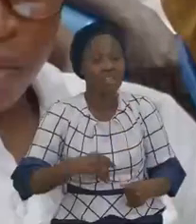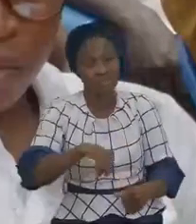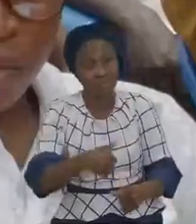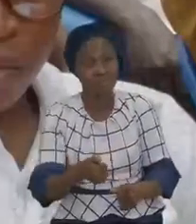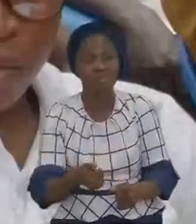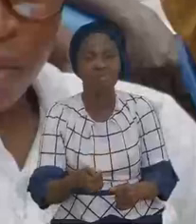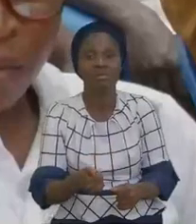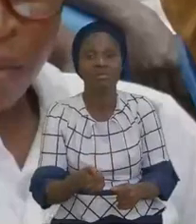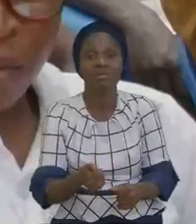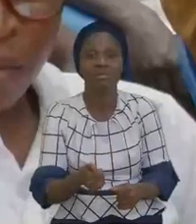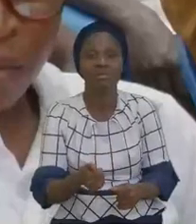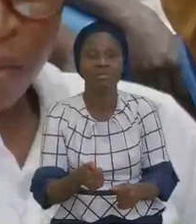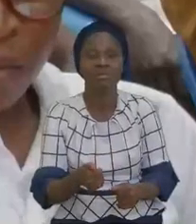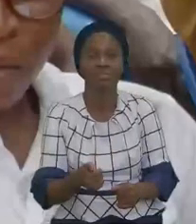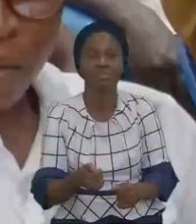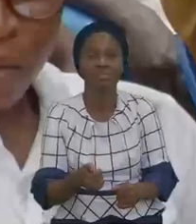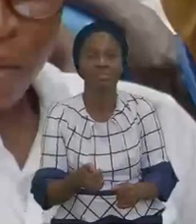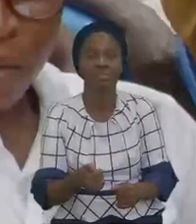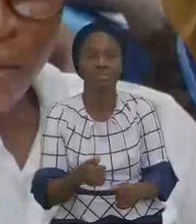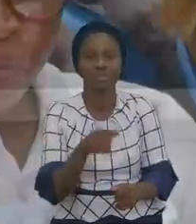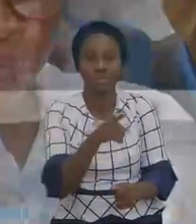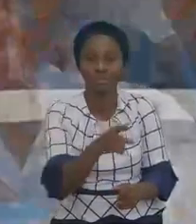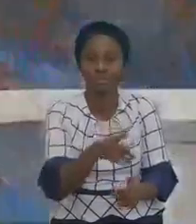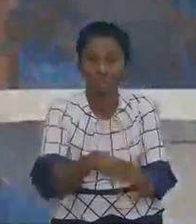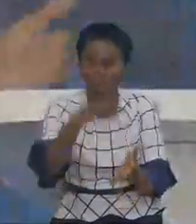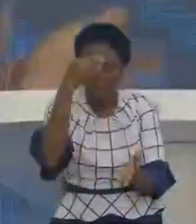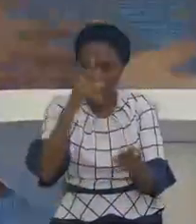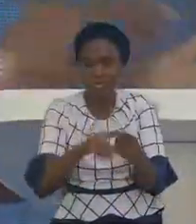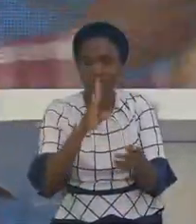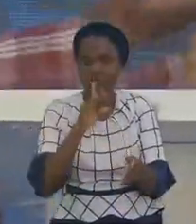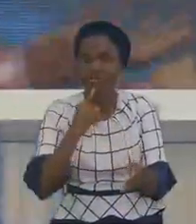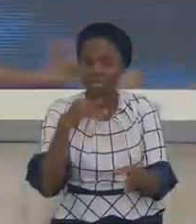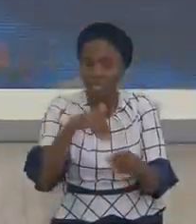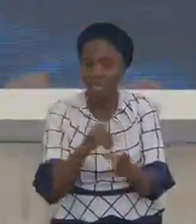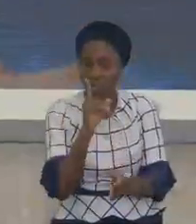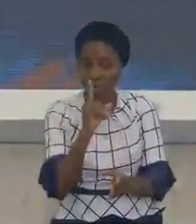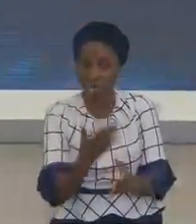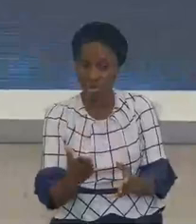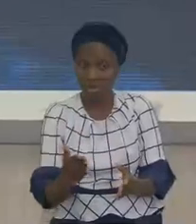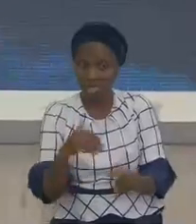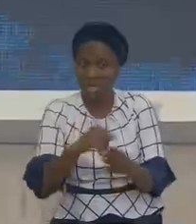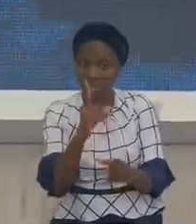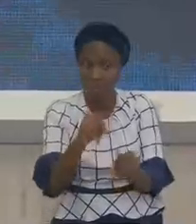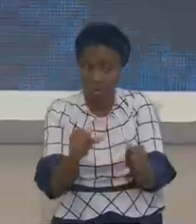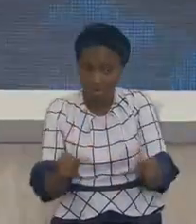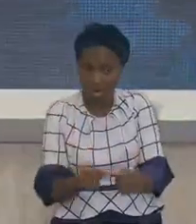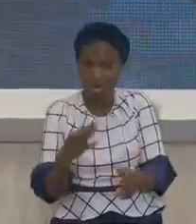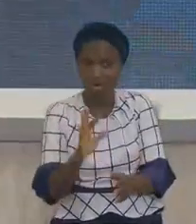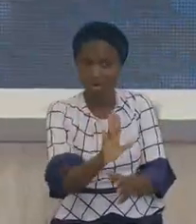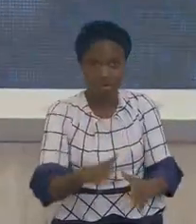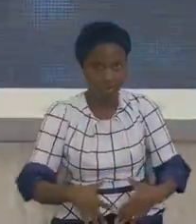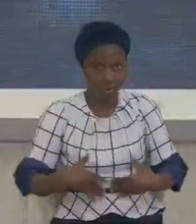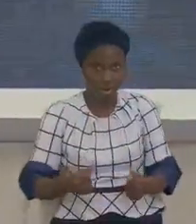Tu apprends à être diligent en une chose. Dans un domaine de ta vie, tu seras ainsi diligent dans les autres domaines de ta